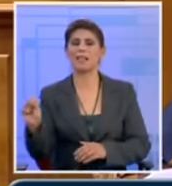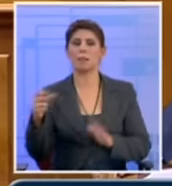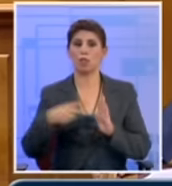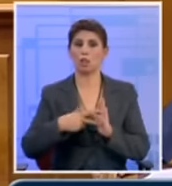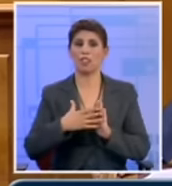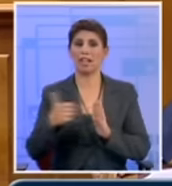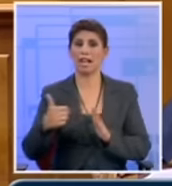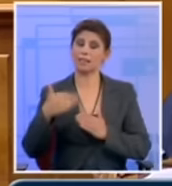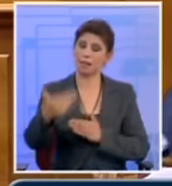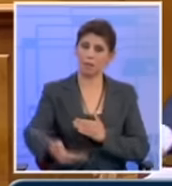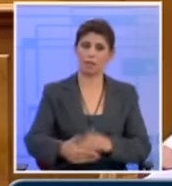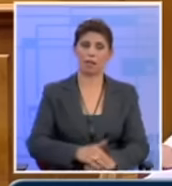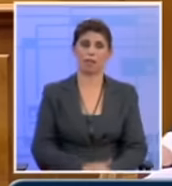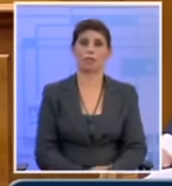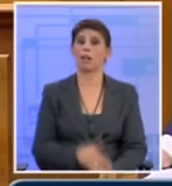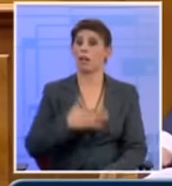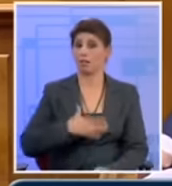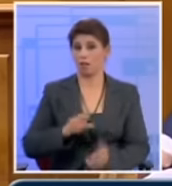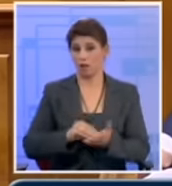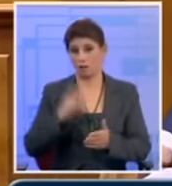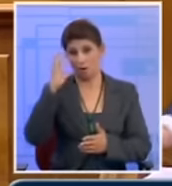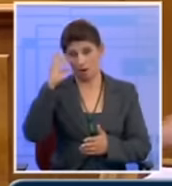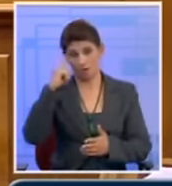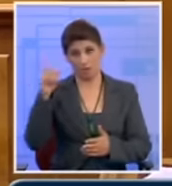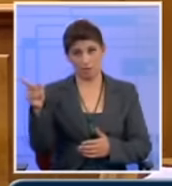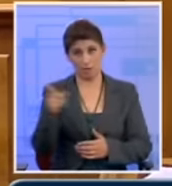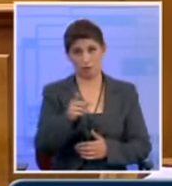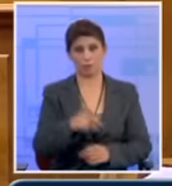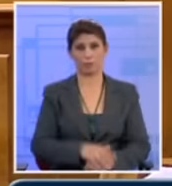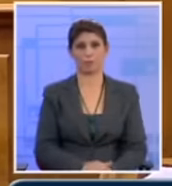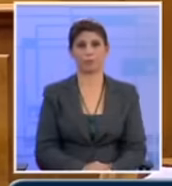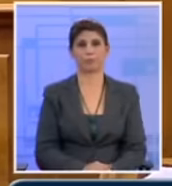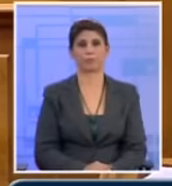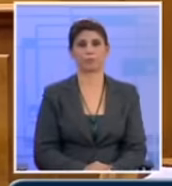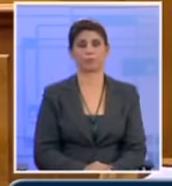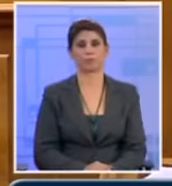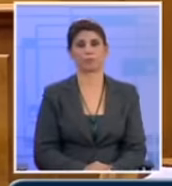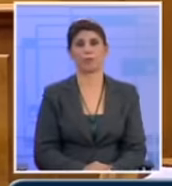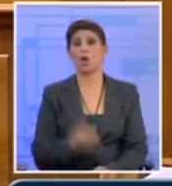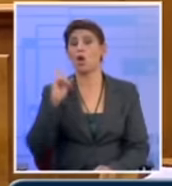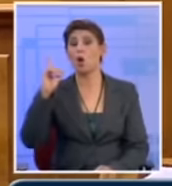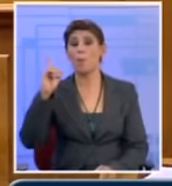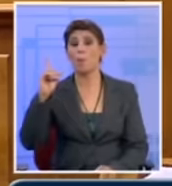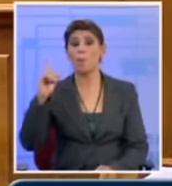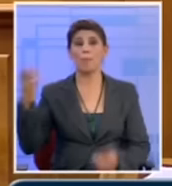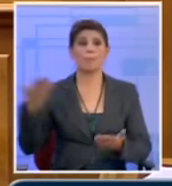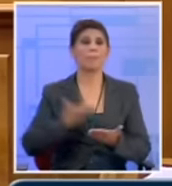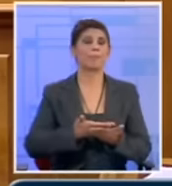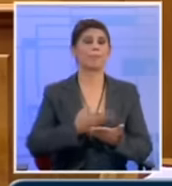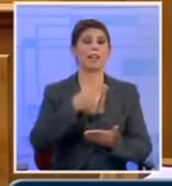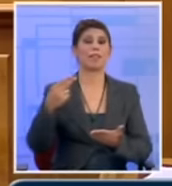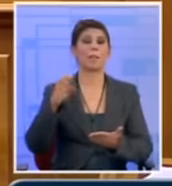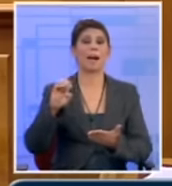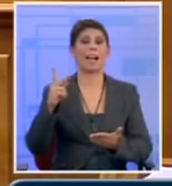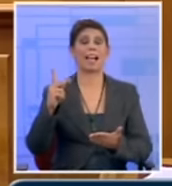μετά. Και θέλω επίσης να σας θυμίσω ότι πρώτος έφερε το θέμα του ΕΚΑΣ, αν